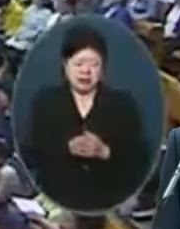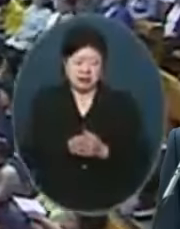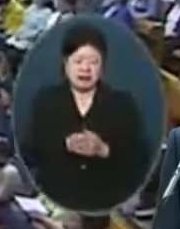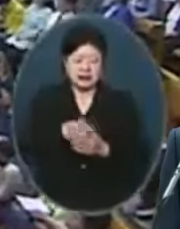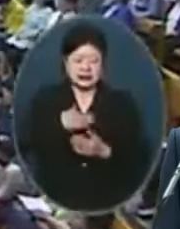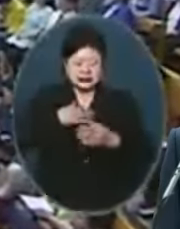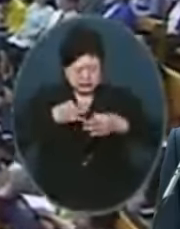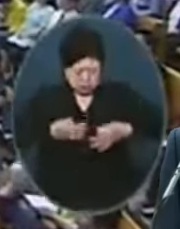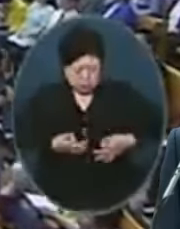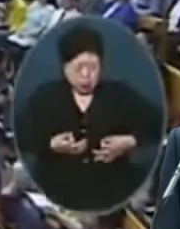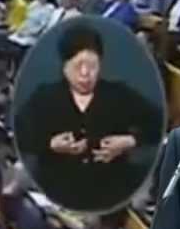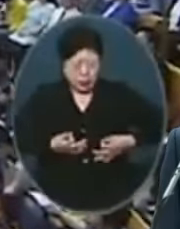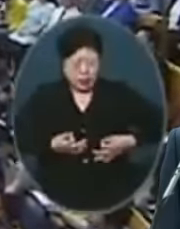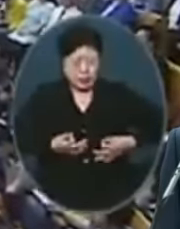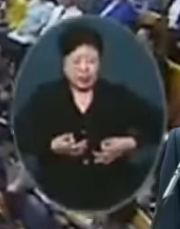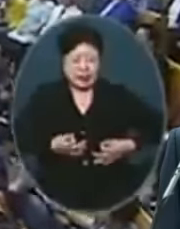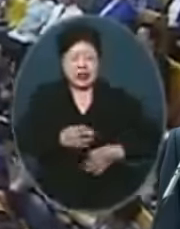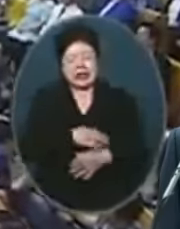자기가